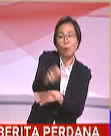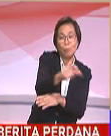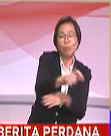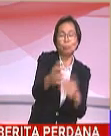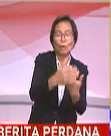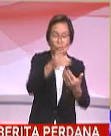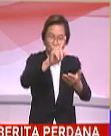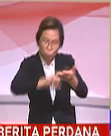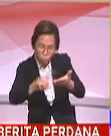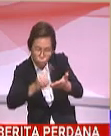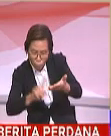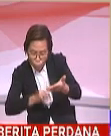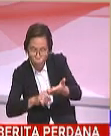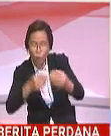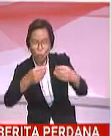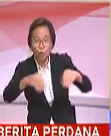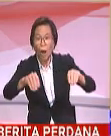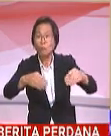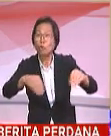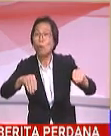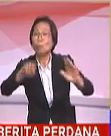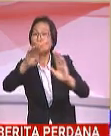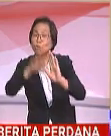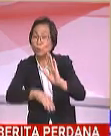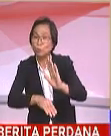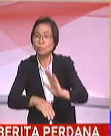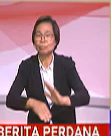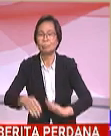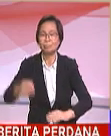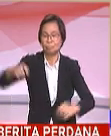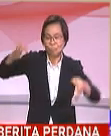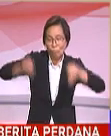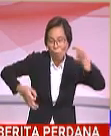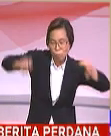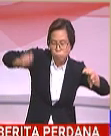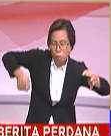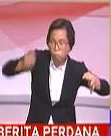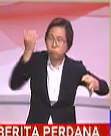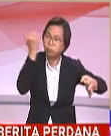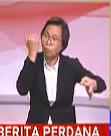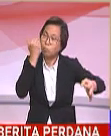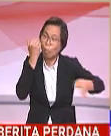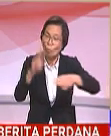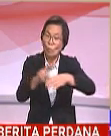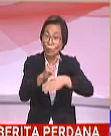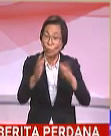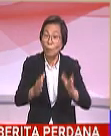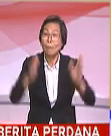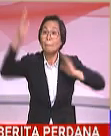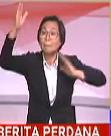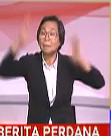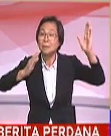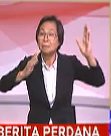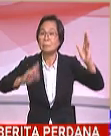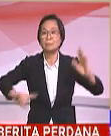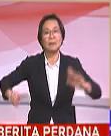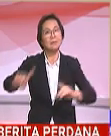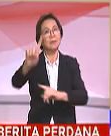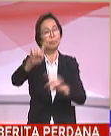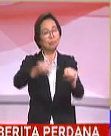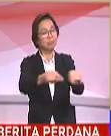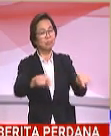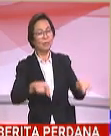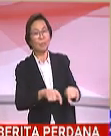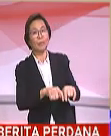semakan aktiviti jualan murah. Tribunal Tuntutan Pengguna Malaysia merupakan satu